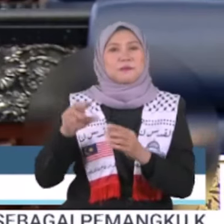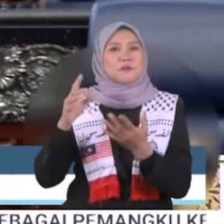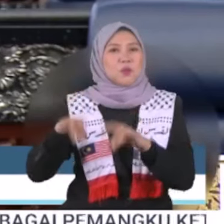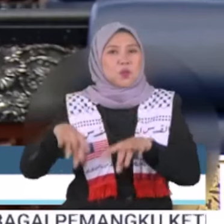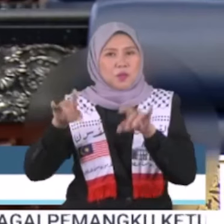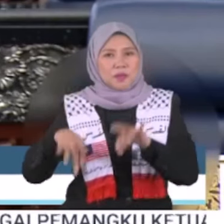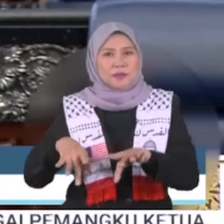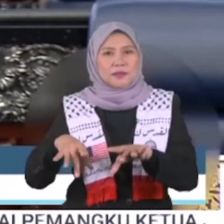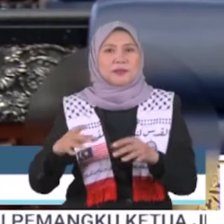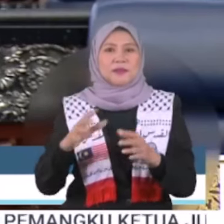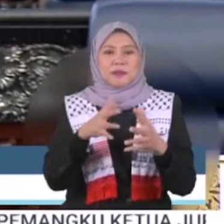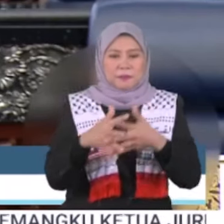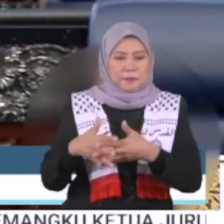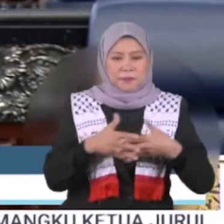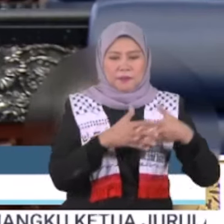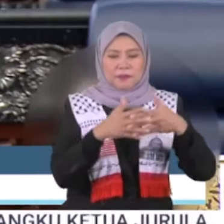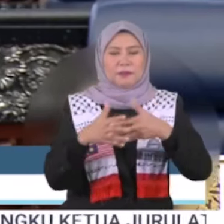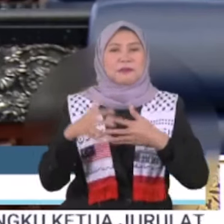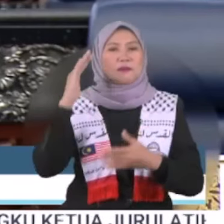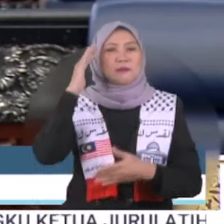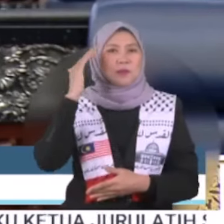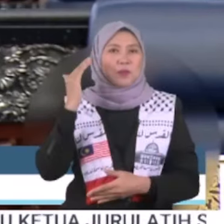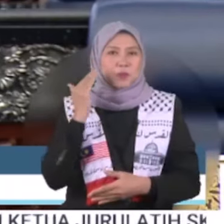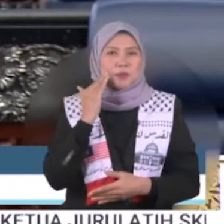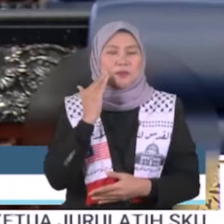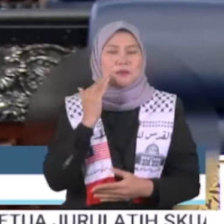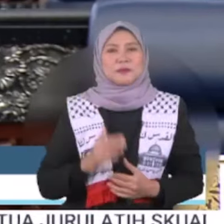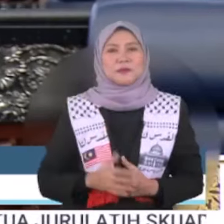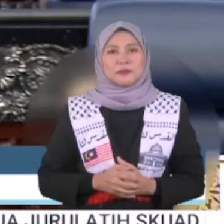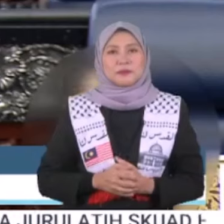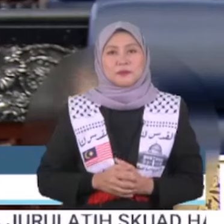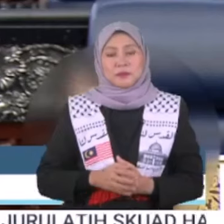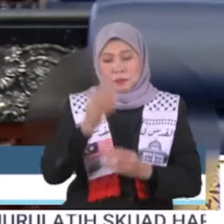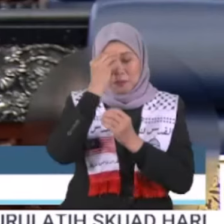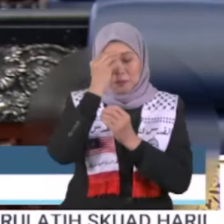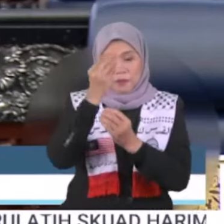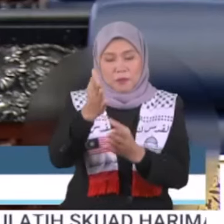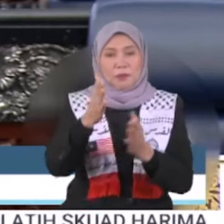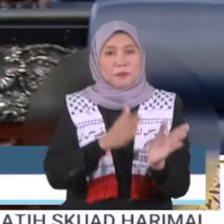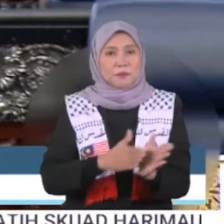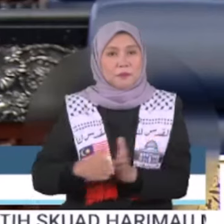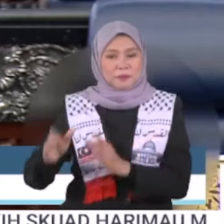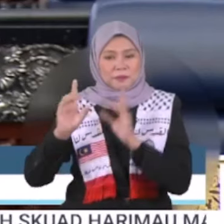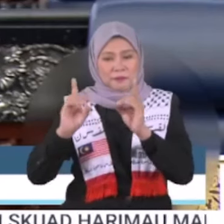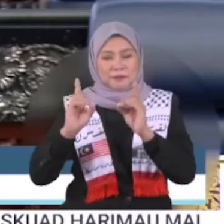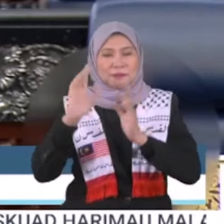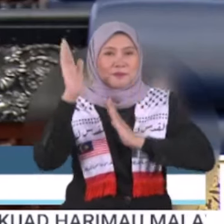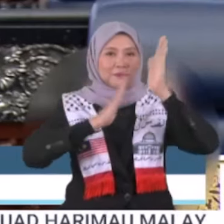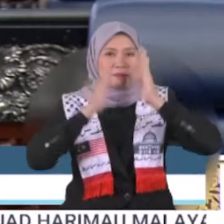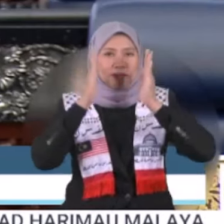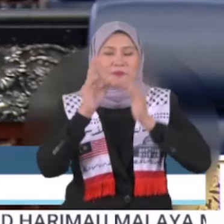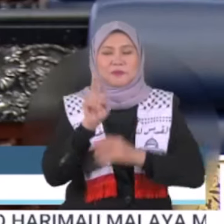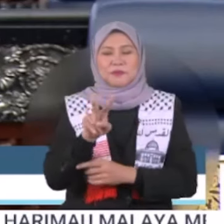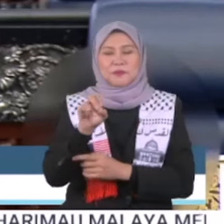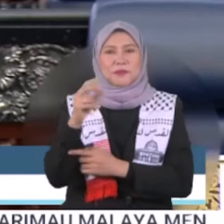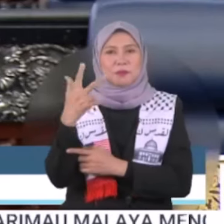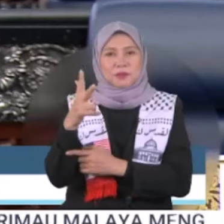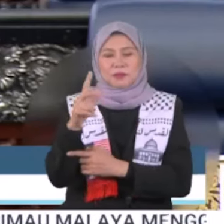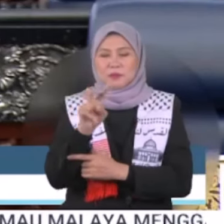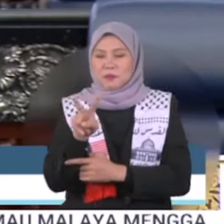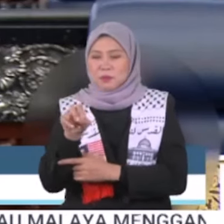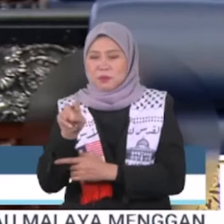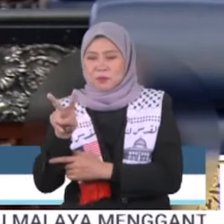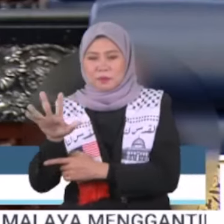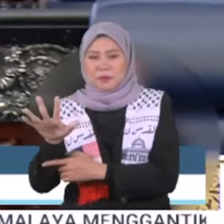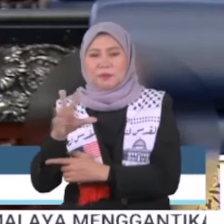Amerika Syarikat dan Korea. Untuk makluman ahli yang berhormat, di bawah Pelan Pembangunan Pendidikan Malaysia